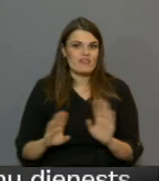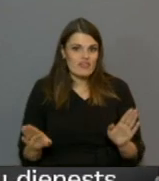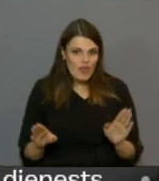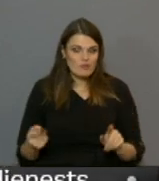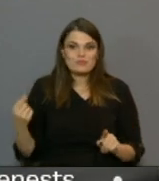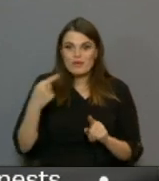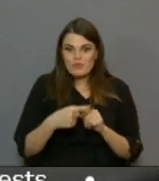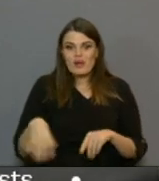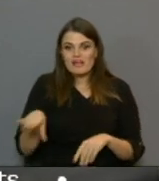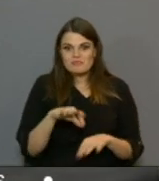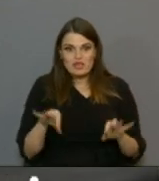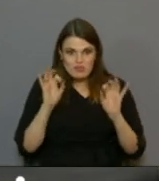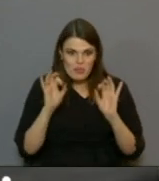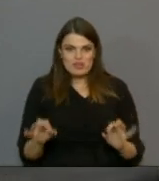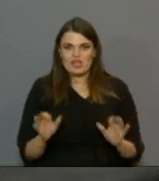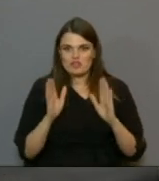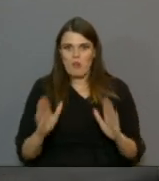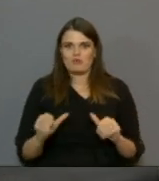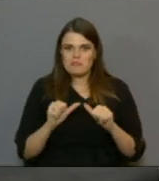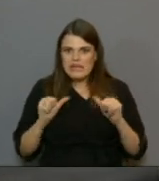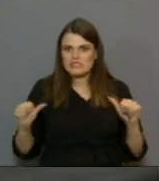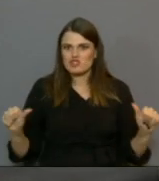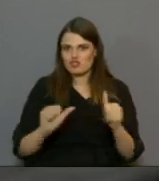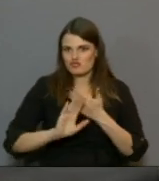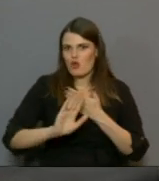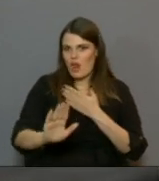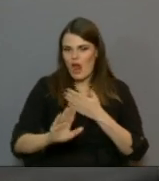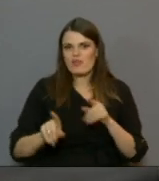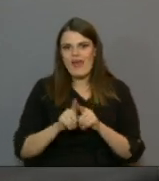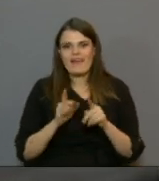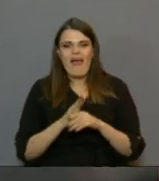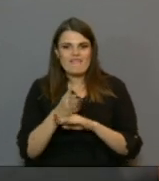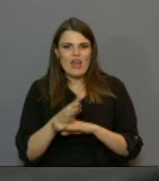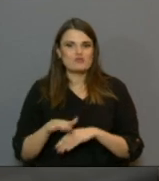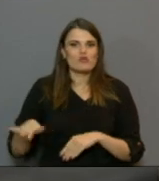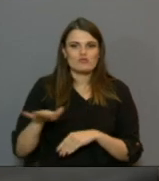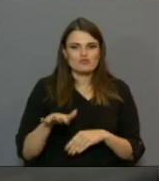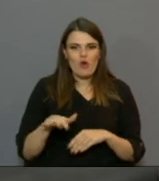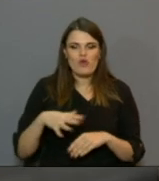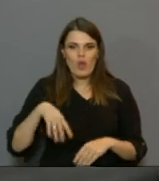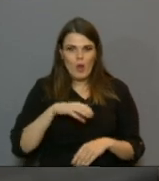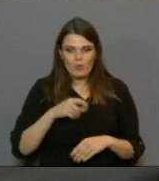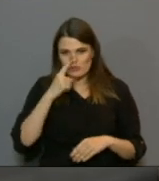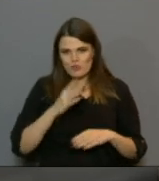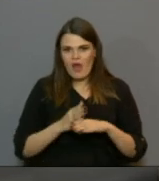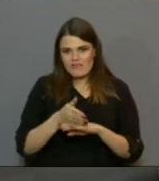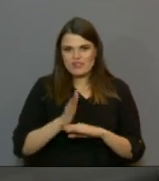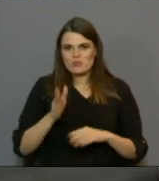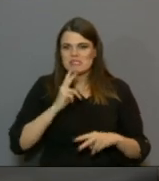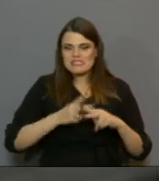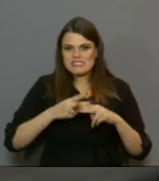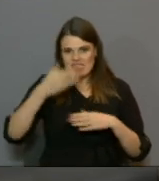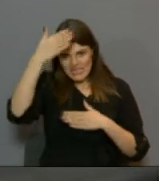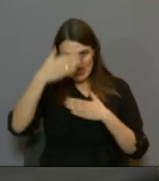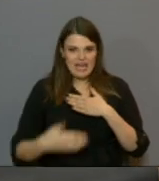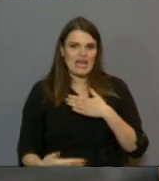mēs patiešām būsim absolūti izolēti no visiem, jo arī viesu zonā DJs no viesiem nošķirs stikls